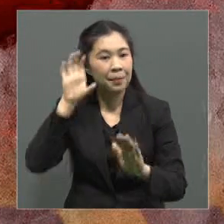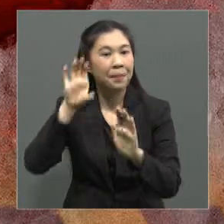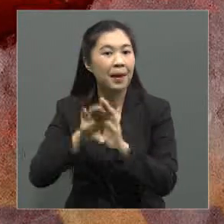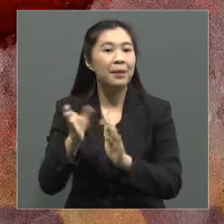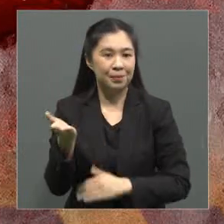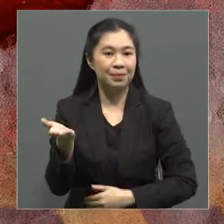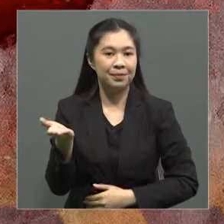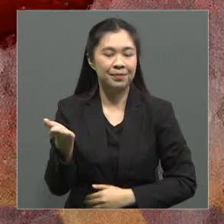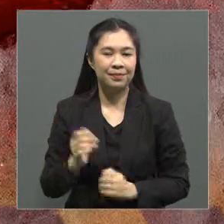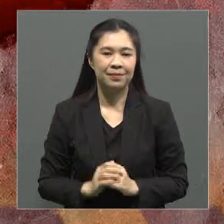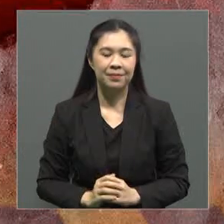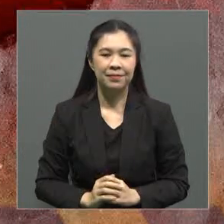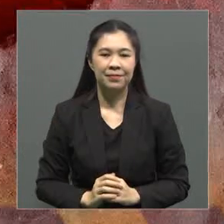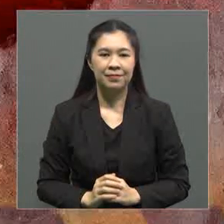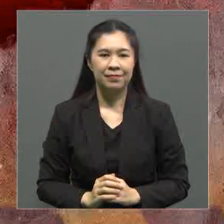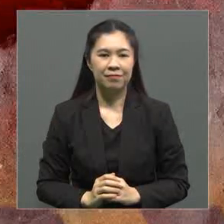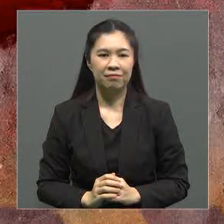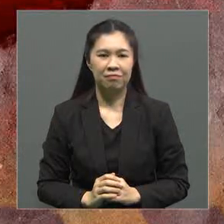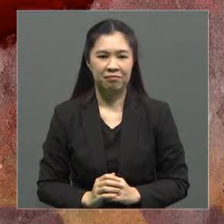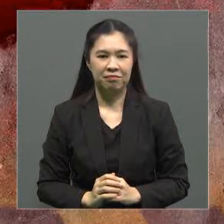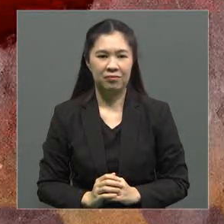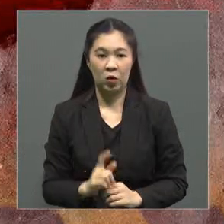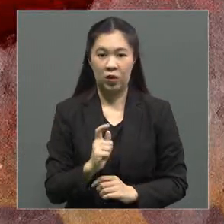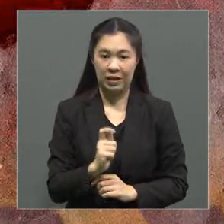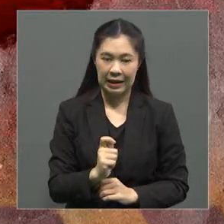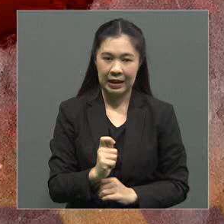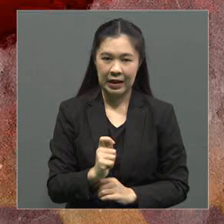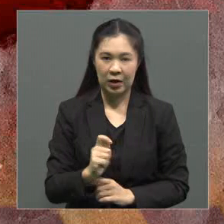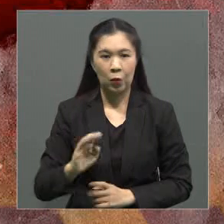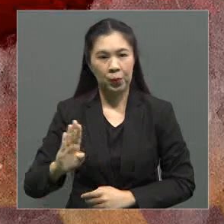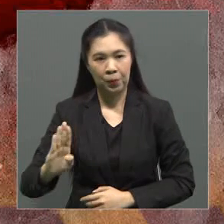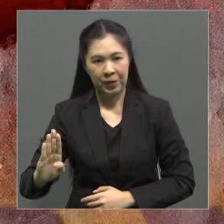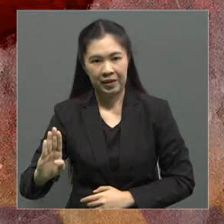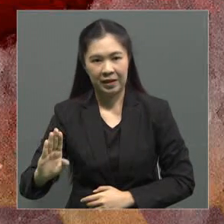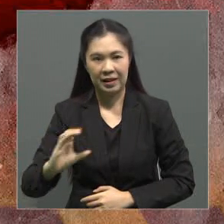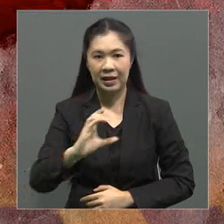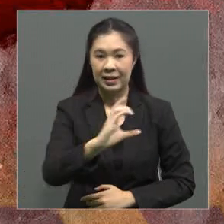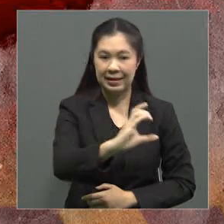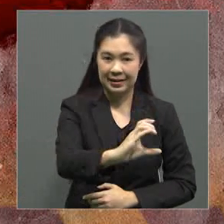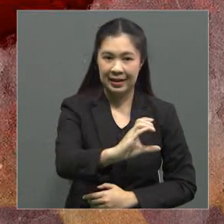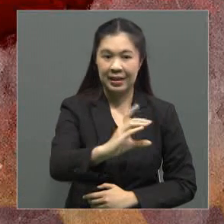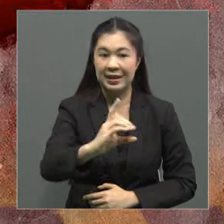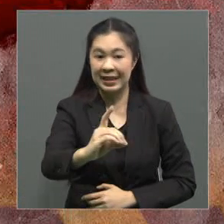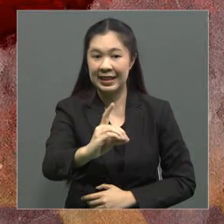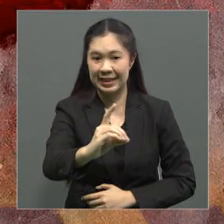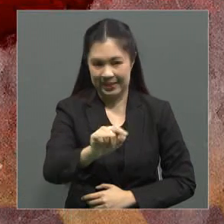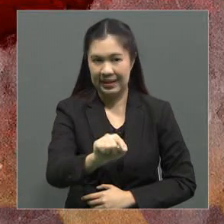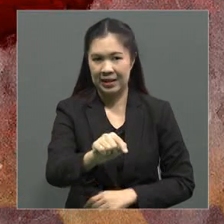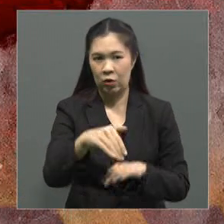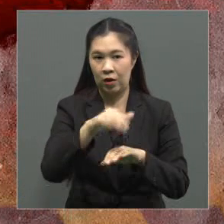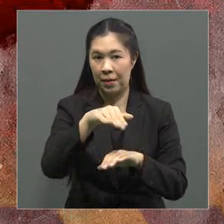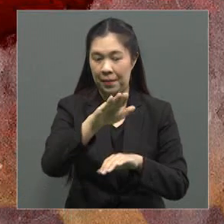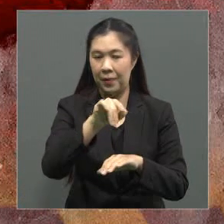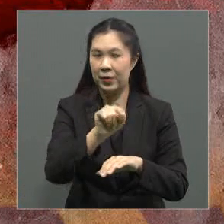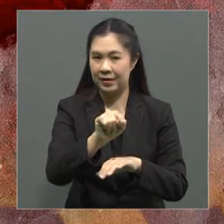เป็นภาพโซนของอาคารที่มีการระเบิดนั่นเองนะคะเดี๋ยวขอค้างภาพนี้สักนิดนึงอย่างโซน cและโซน Dอ่ะคุณผู้ชมคะด้านบนเห็น